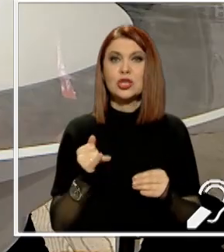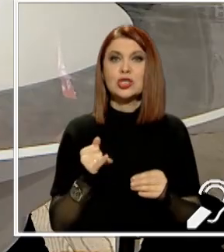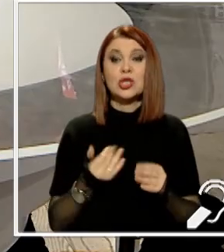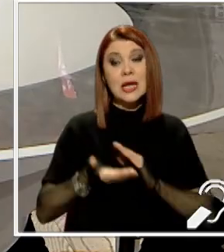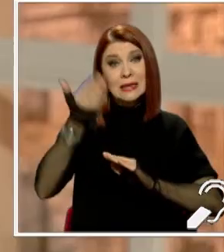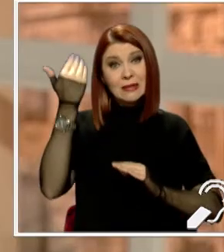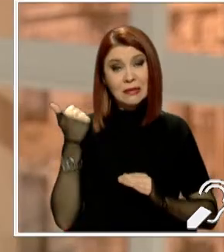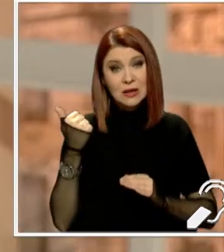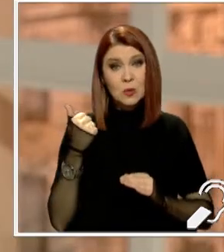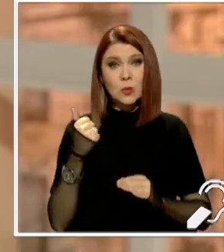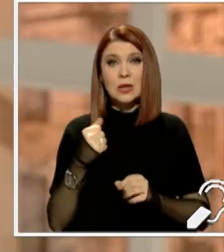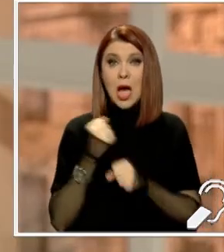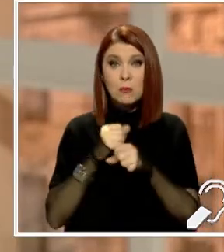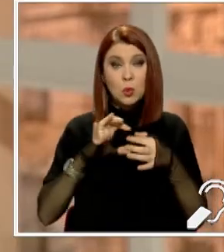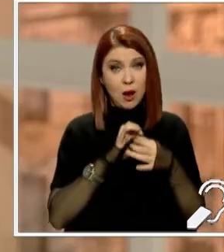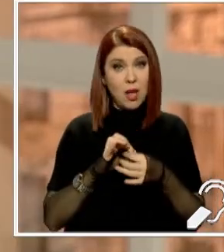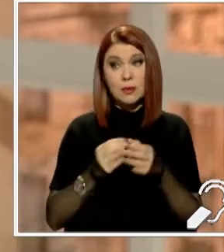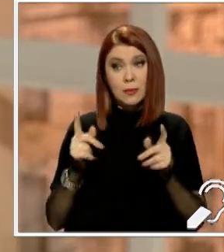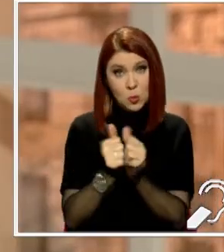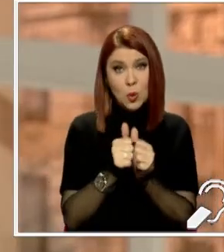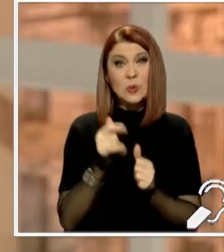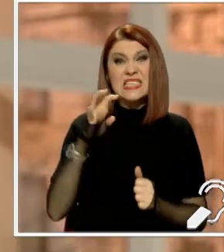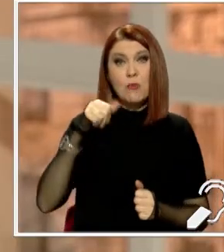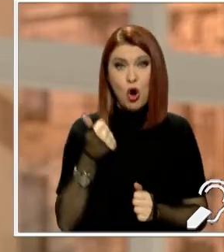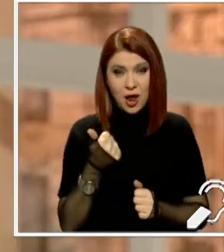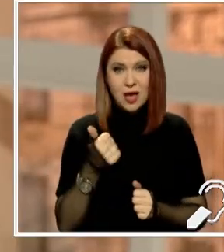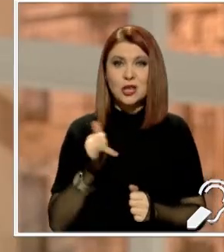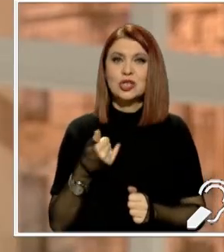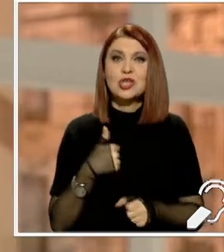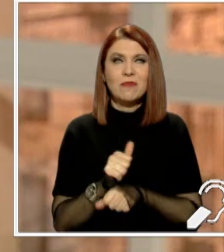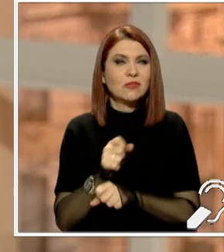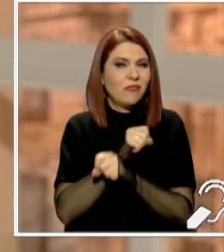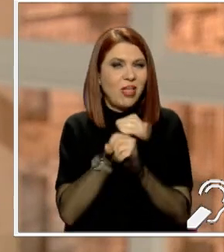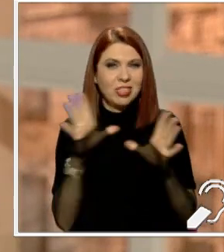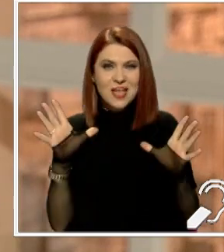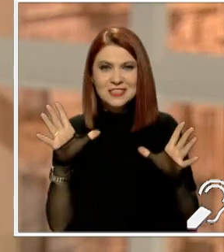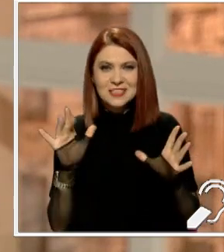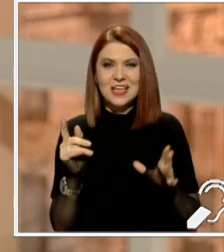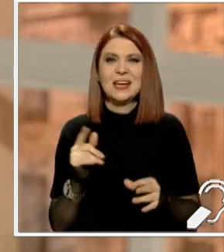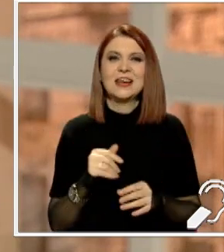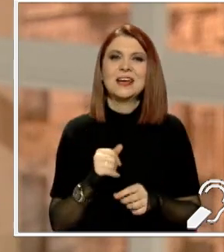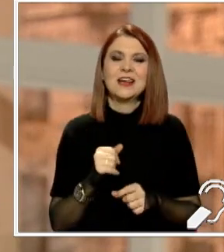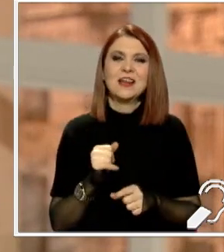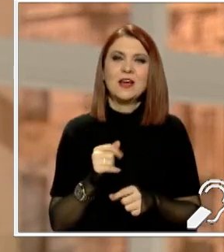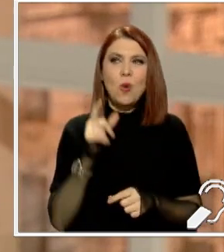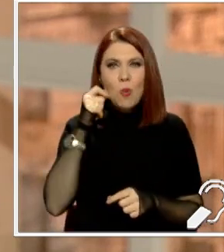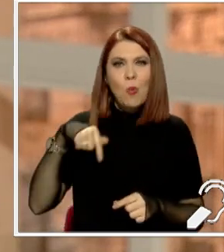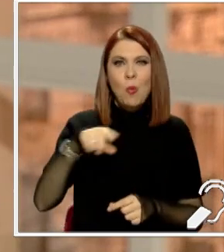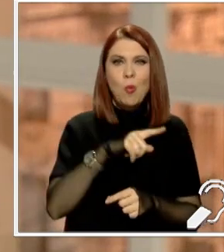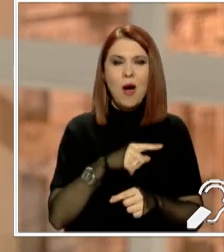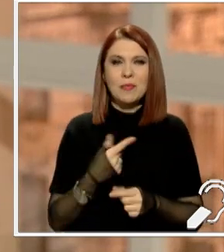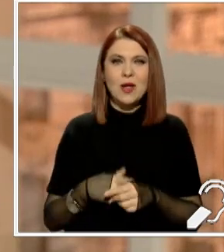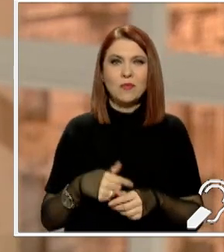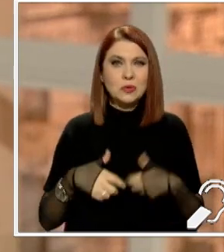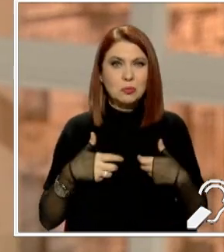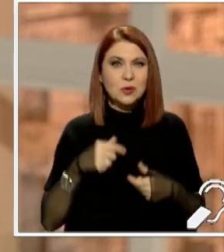previous time we worked together with Simona already during the jazz festival, and it was fantastic hospitality and people was really